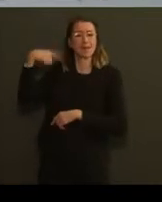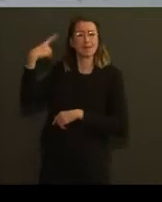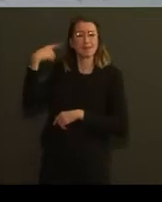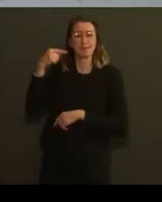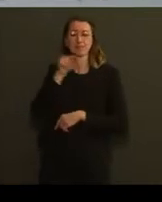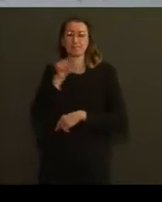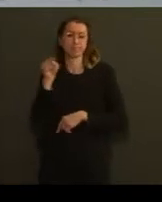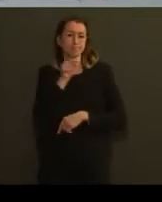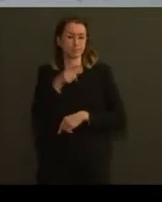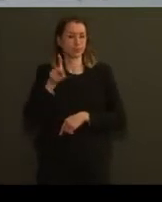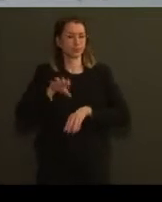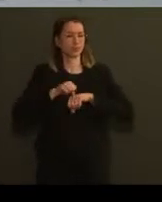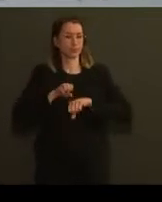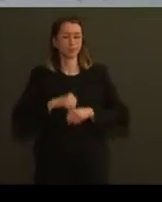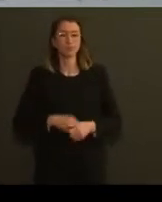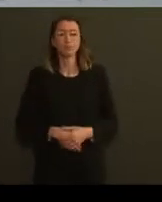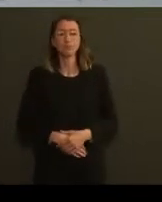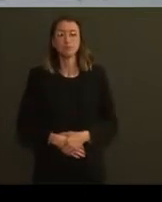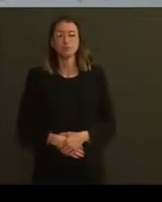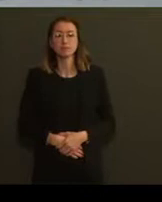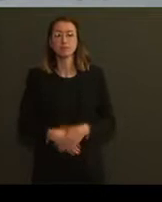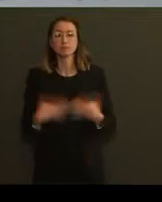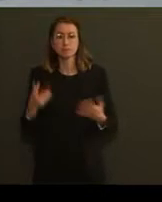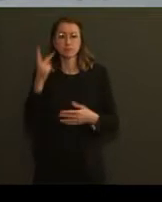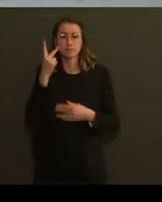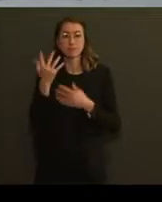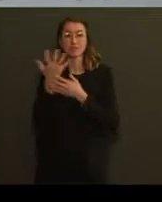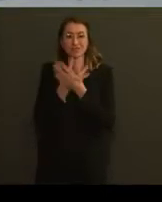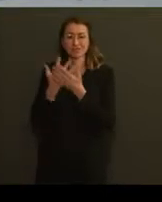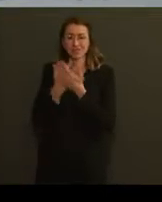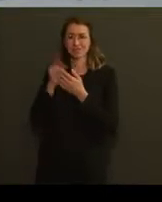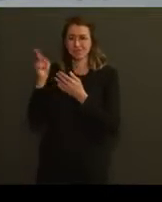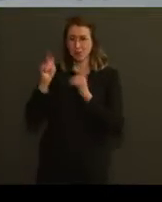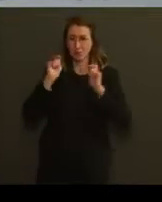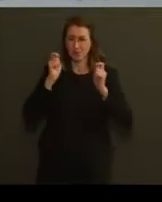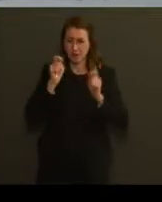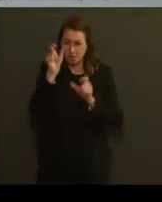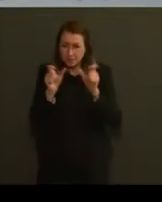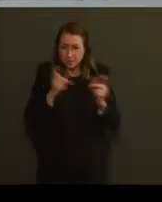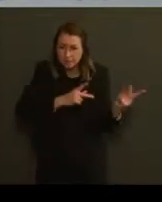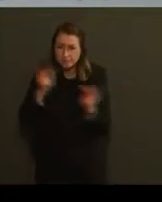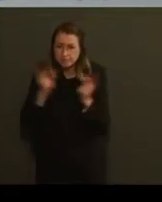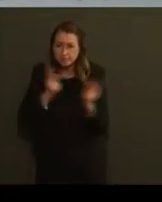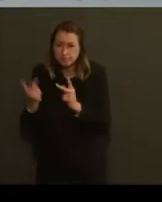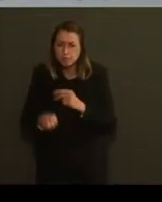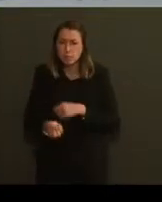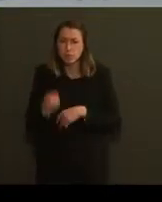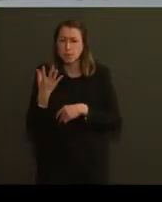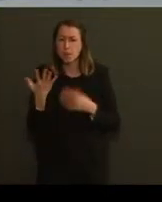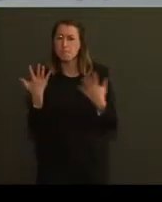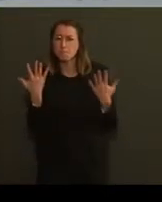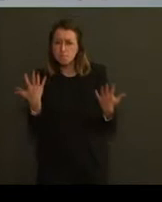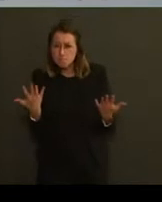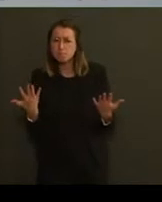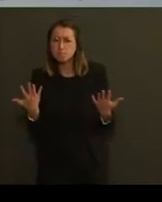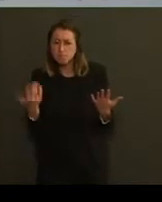Si on s'intéresse maintenant aux hôpitaux et aux admissions à l'hôpital, globalement par rapport au pays, les chiffres dans les hôpitaux doublent, on